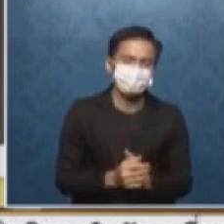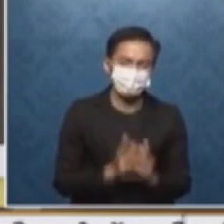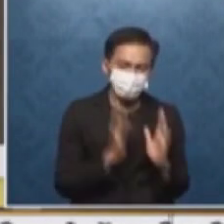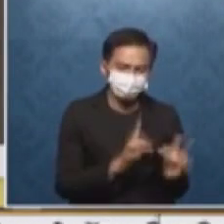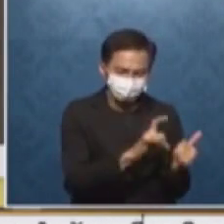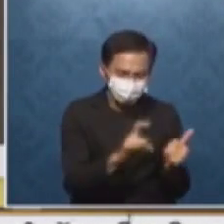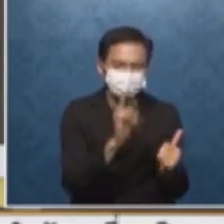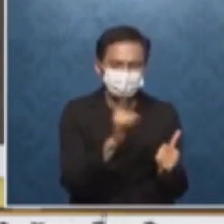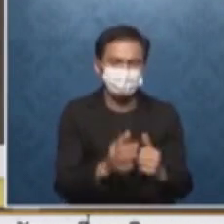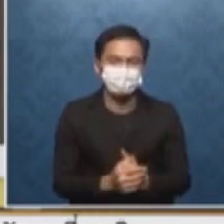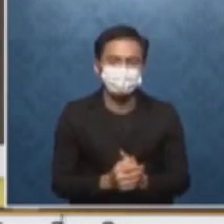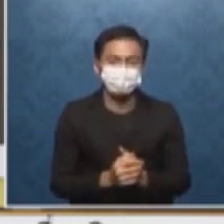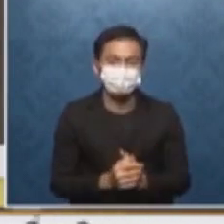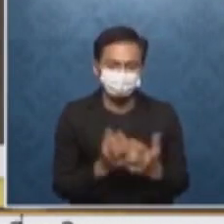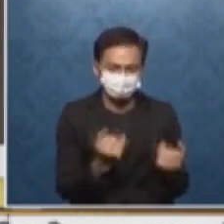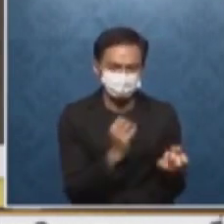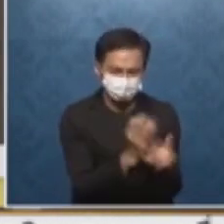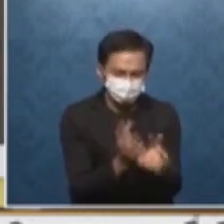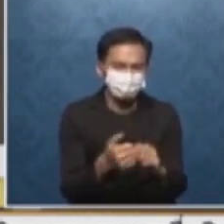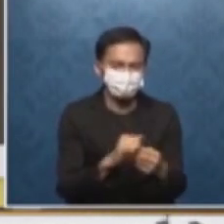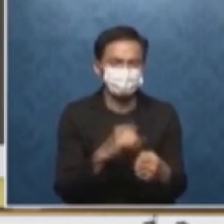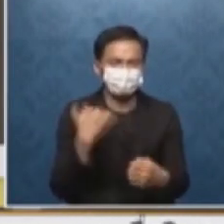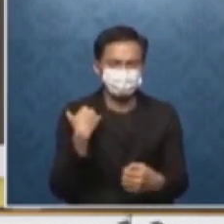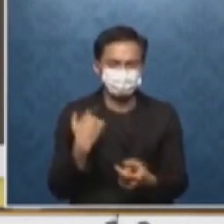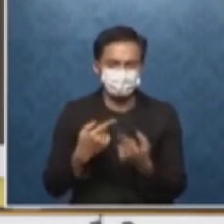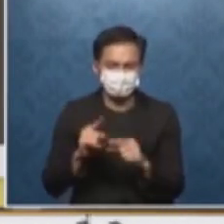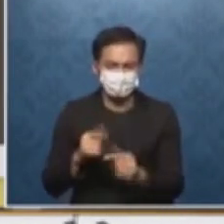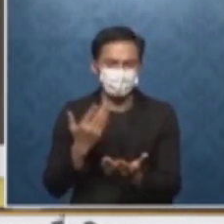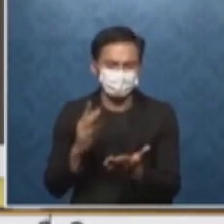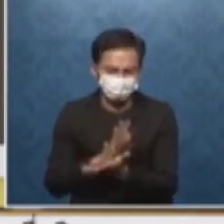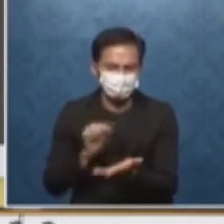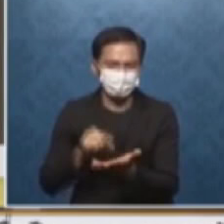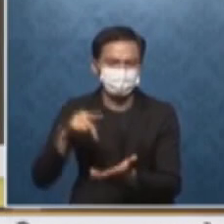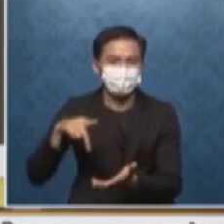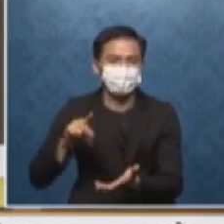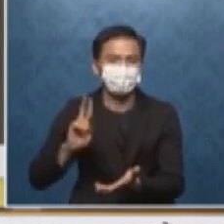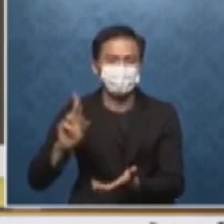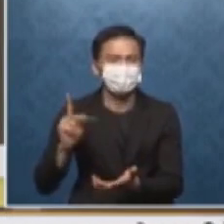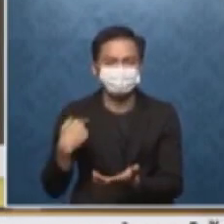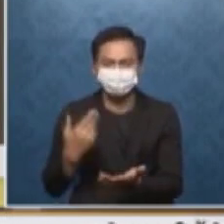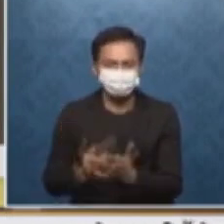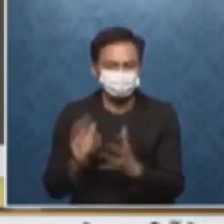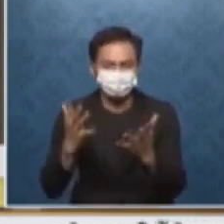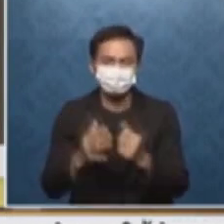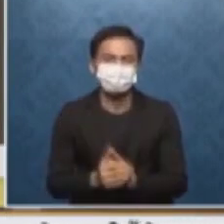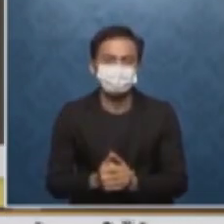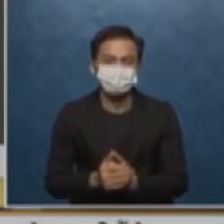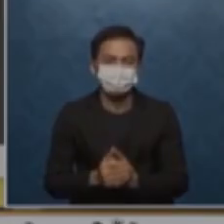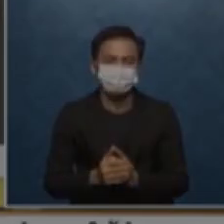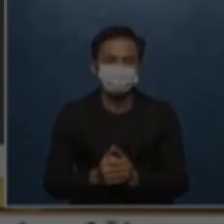จริงๆเกิดกับพี่น้องประชาชนแต่พรกฉบับนี้กระดาษที่ 5แผ่นนี้ไม่มีอะไรเหลืออยู่เลยก็จะประทาน